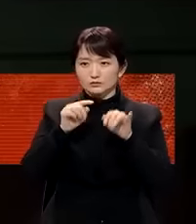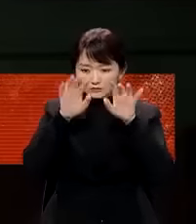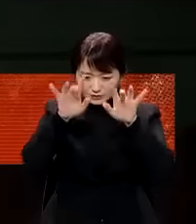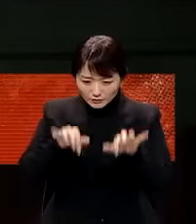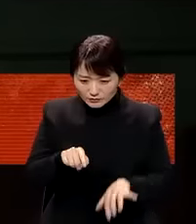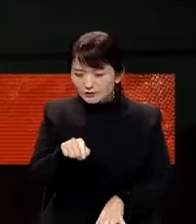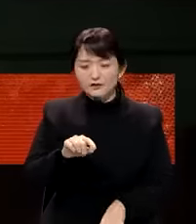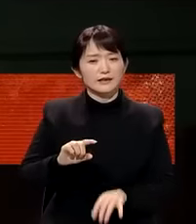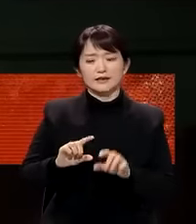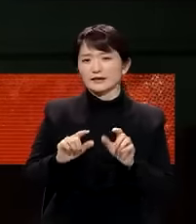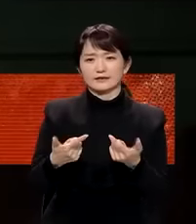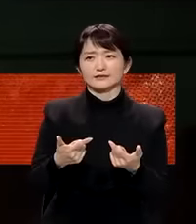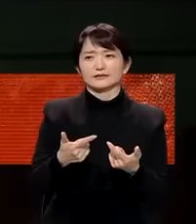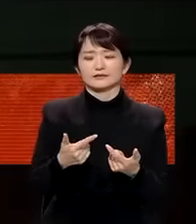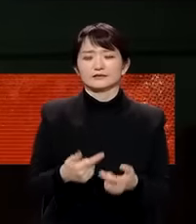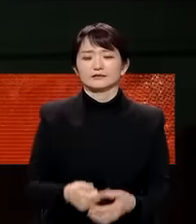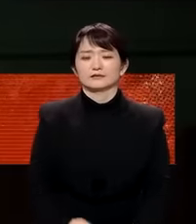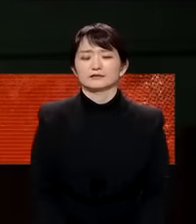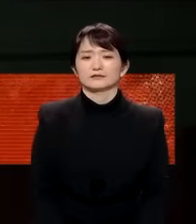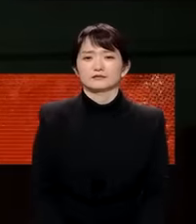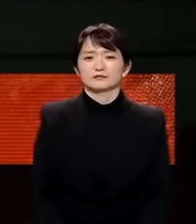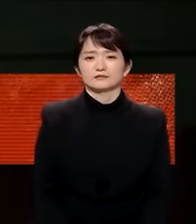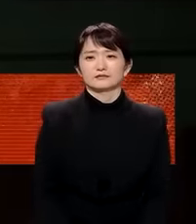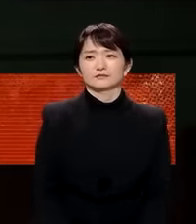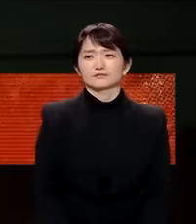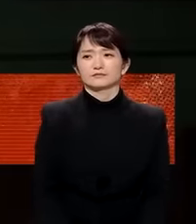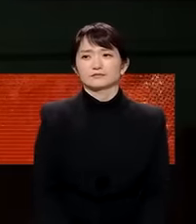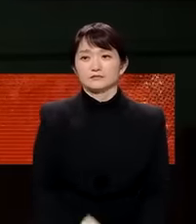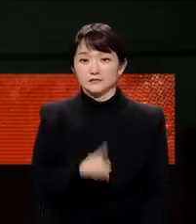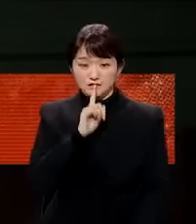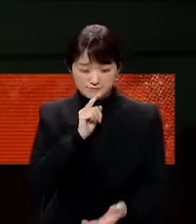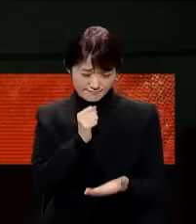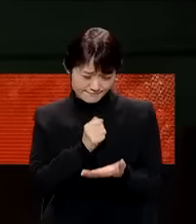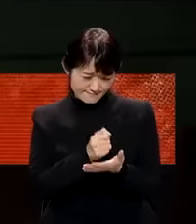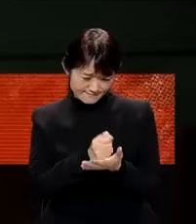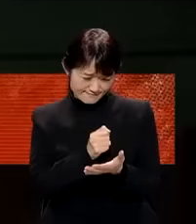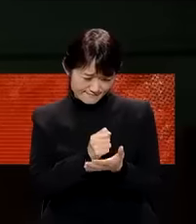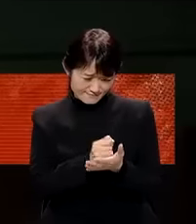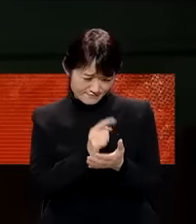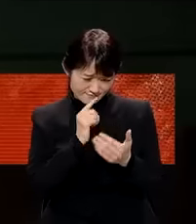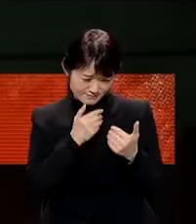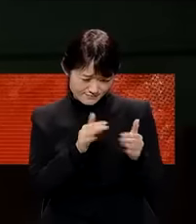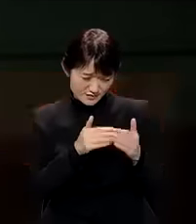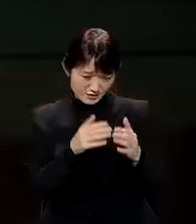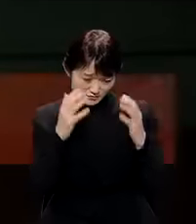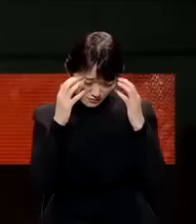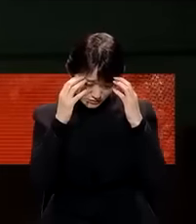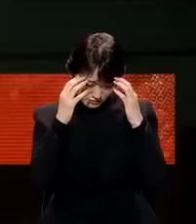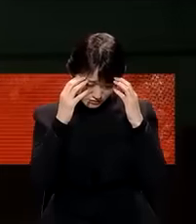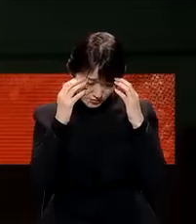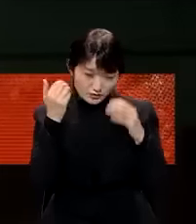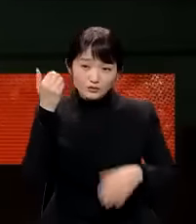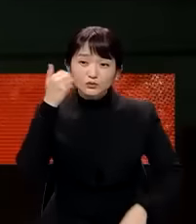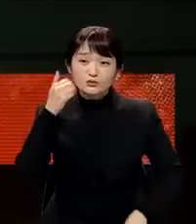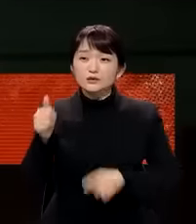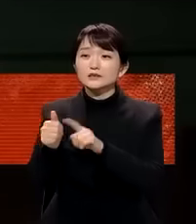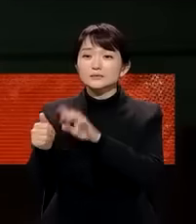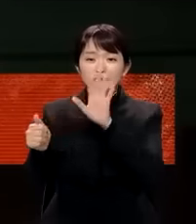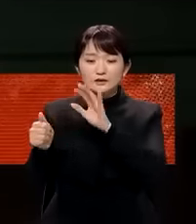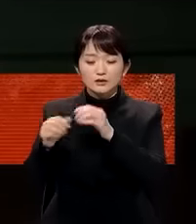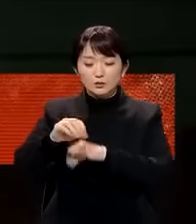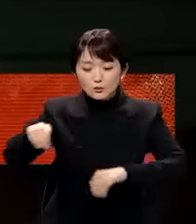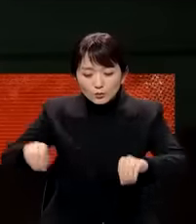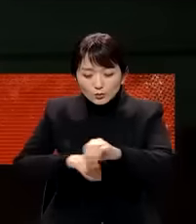절대 아니다라고 사실을 알리기 시작을 합니다이 험담으로 오랜 시간 고통받았던 건 그 가해자가 아니라 오히려 자신의